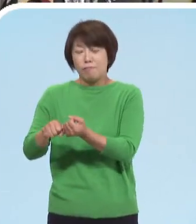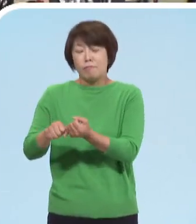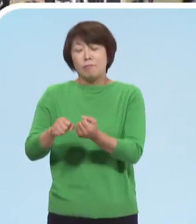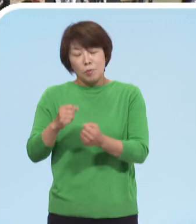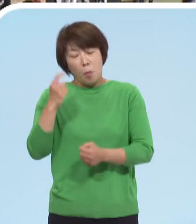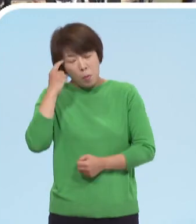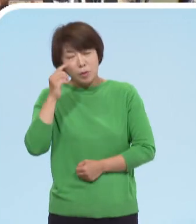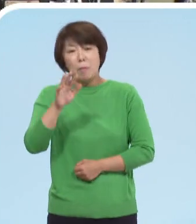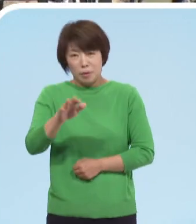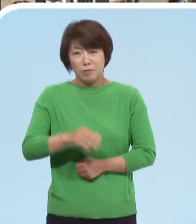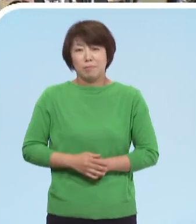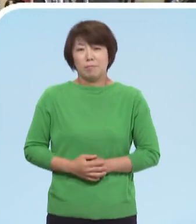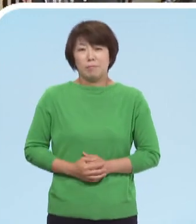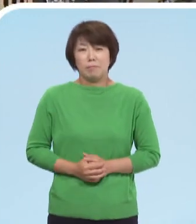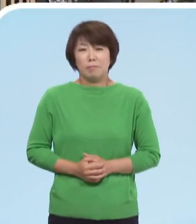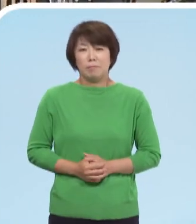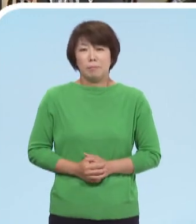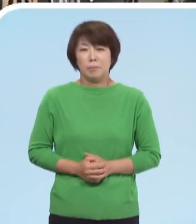ふうに僕は見てますけどね。